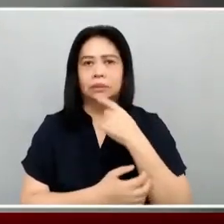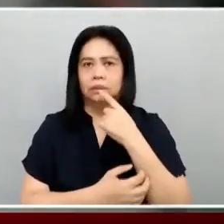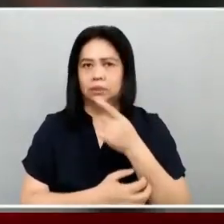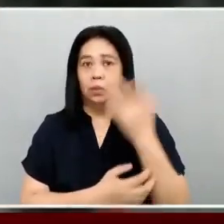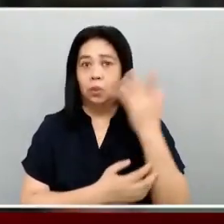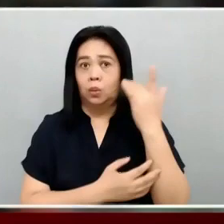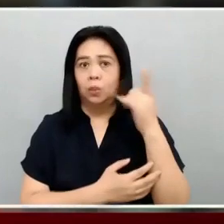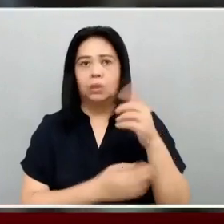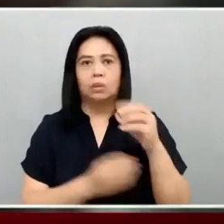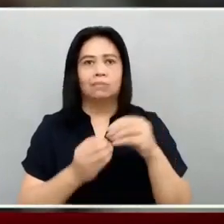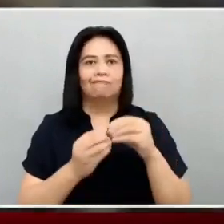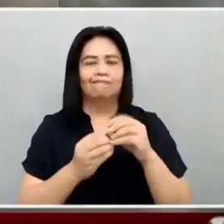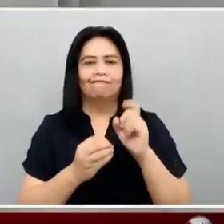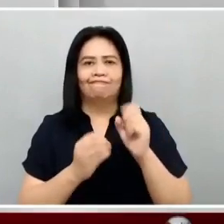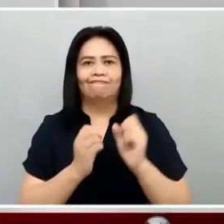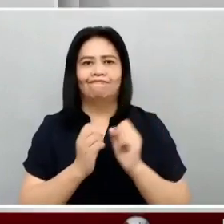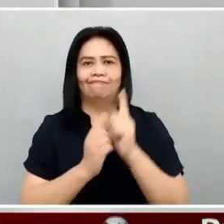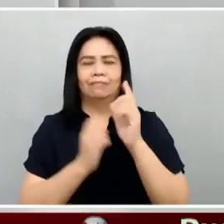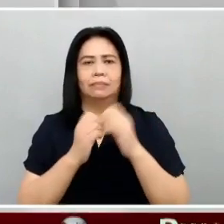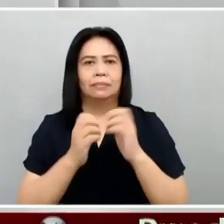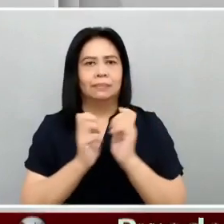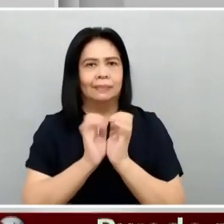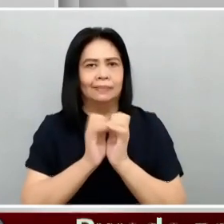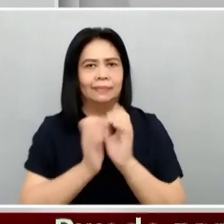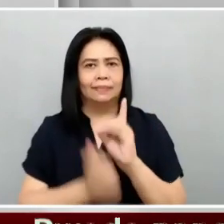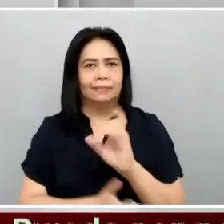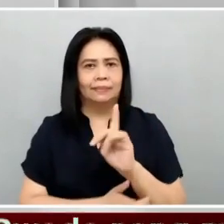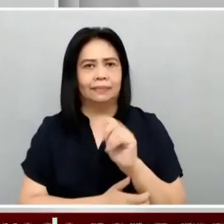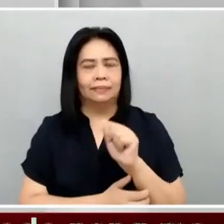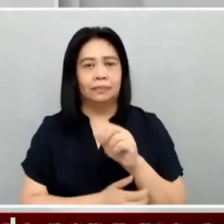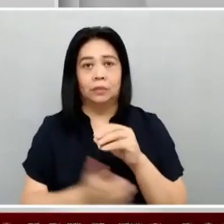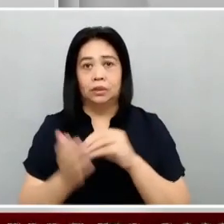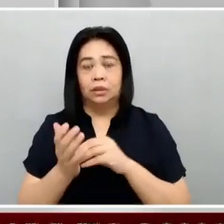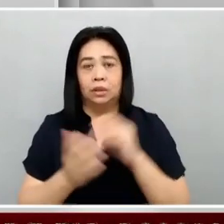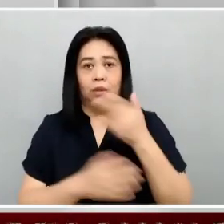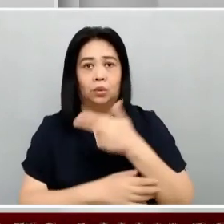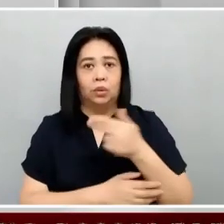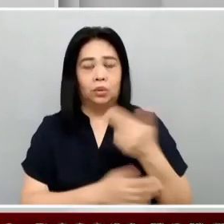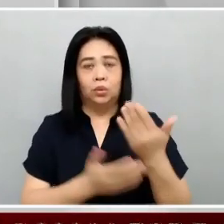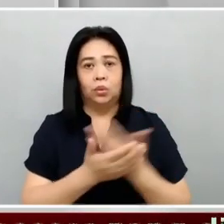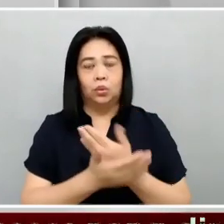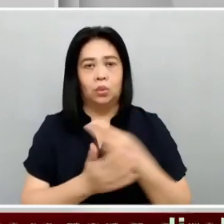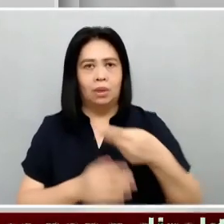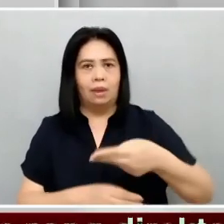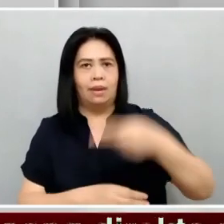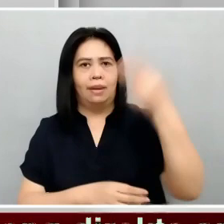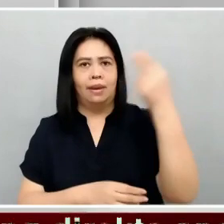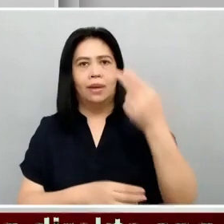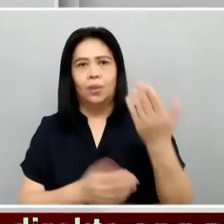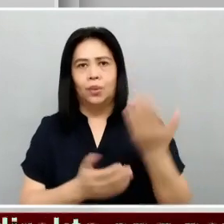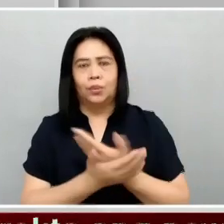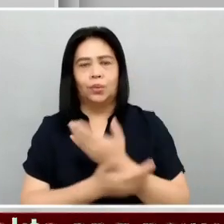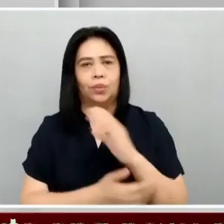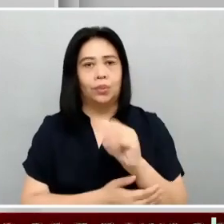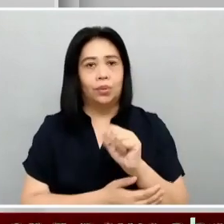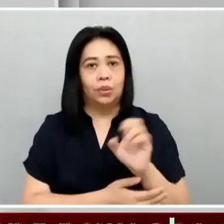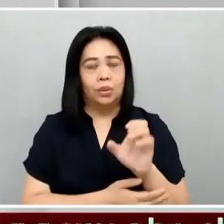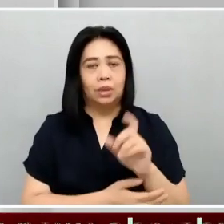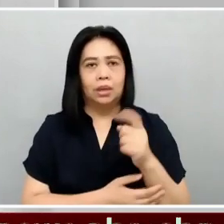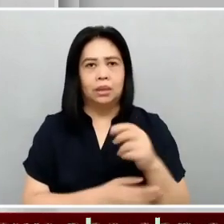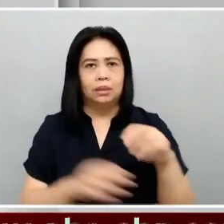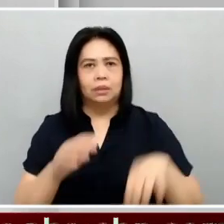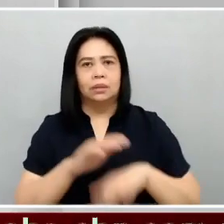mas nakahahawang Delta variant. Nakapagtala ang Indonesia ng bagong record high ng mga bagong kaso na umaabot